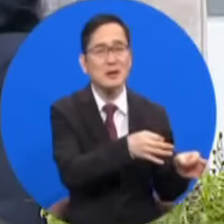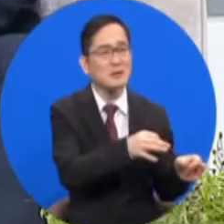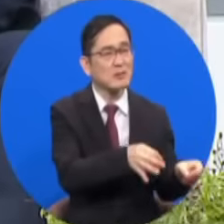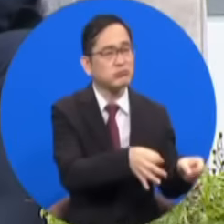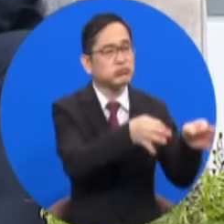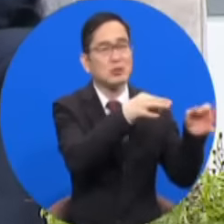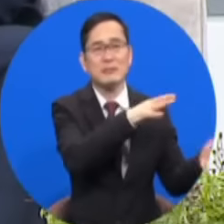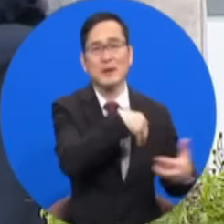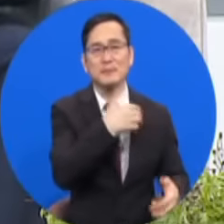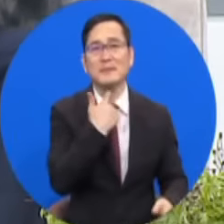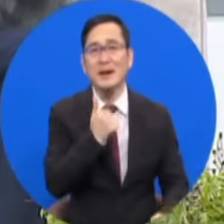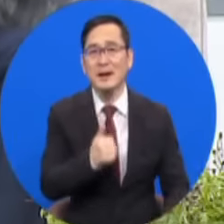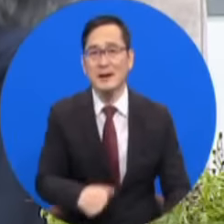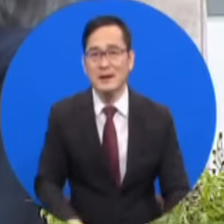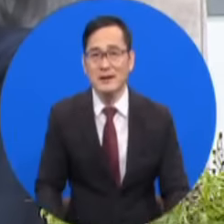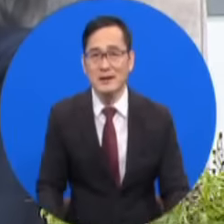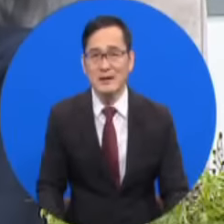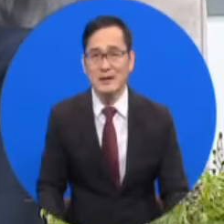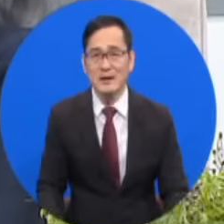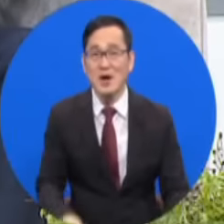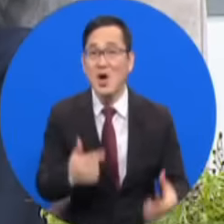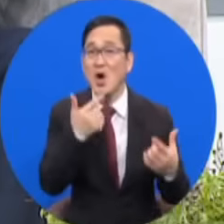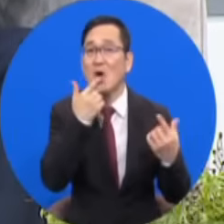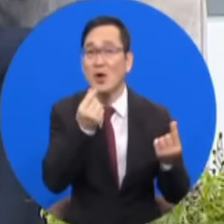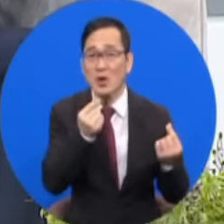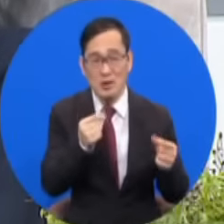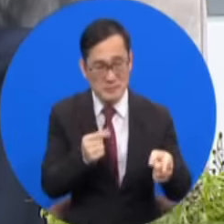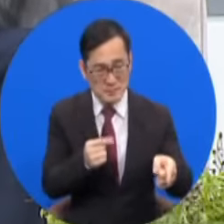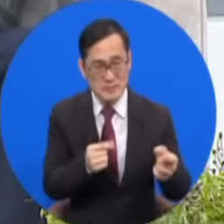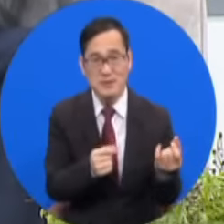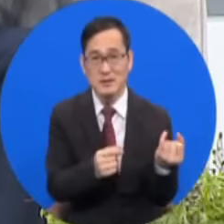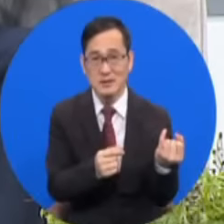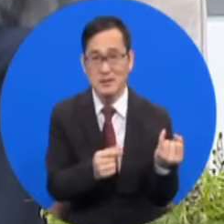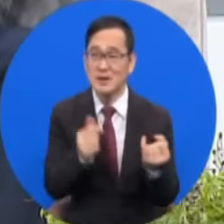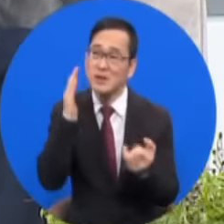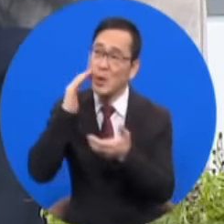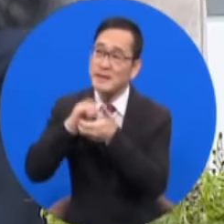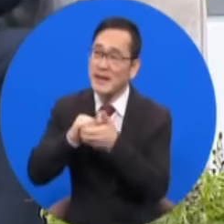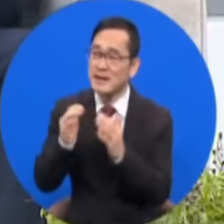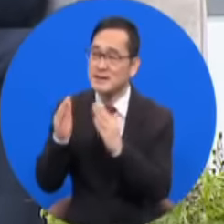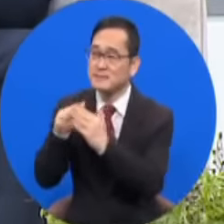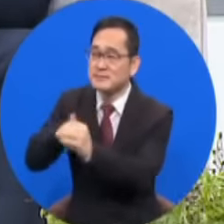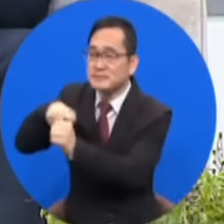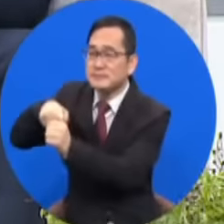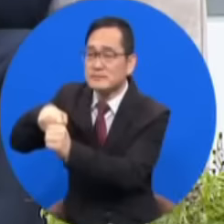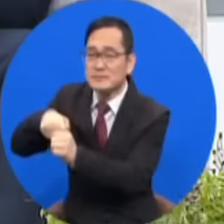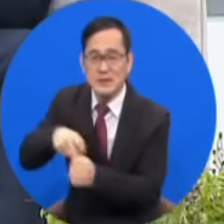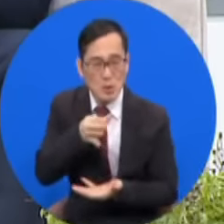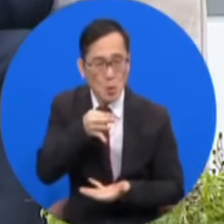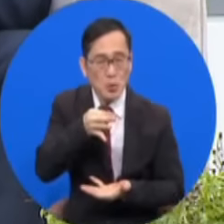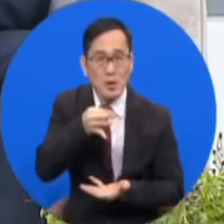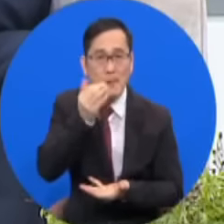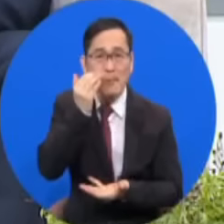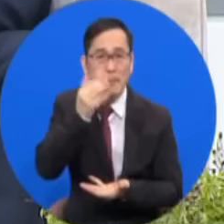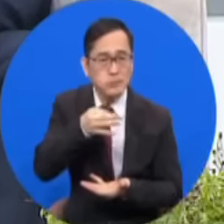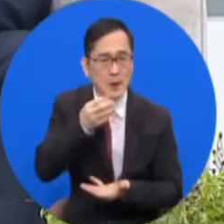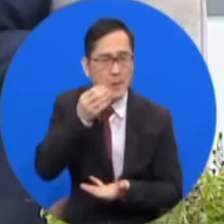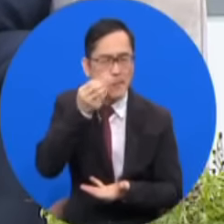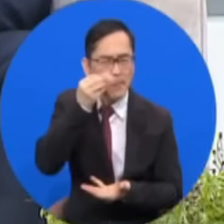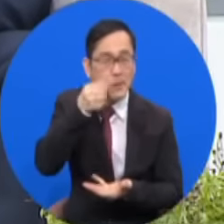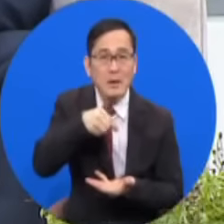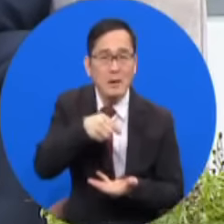주신 부분 만약에 겹친다면 문다 씨가 청와대 아버지와 함께 들어가서 살면서 그 기간에 어 이제 임대 사업에